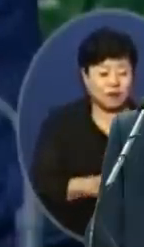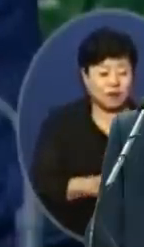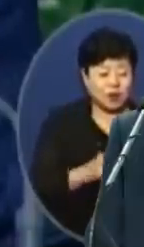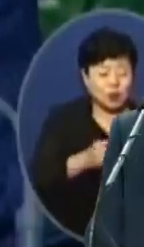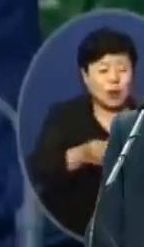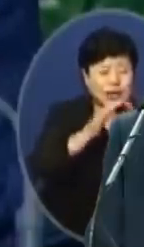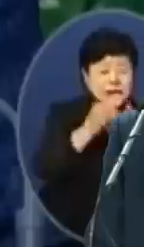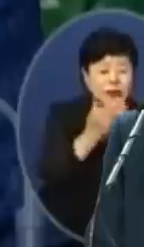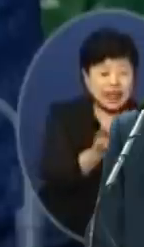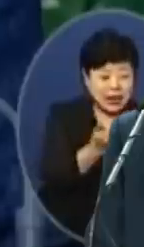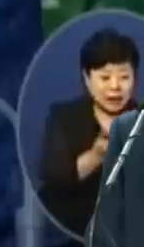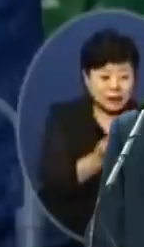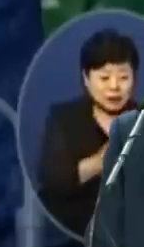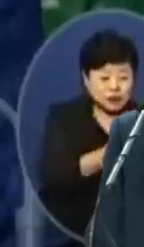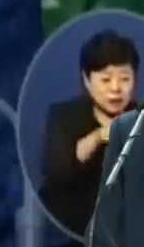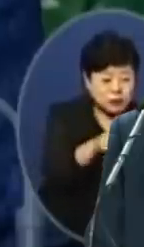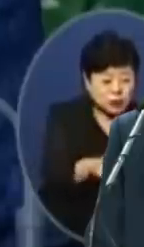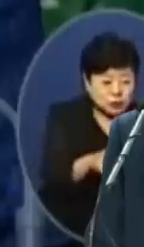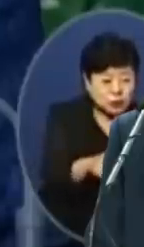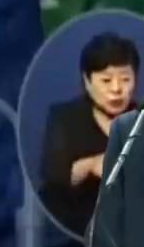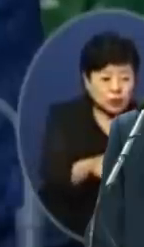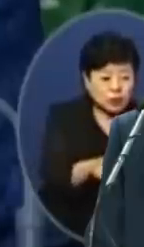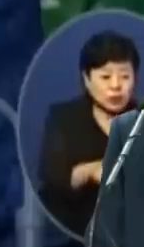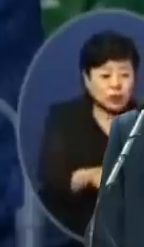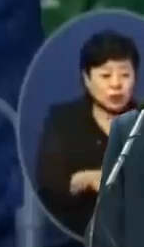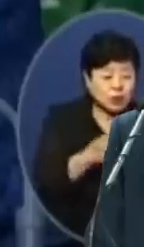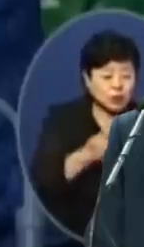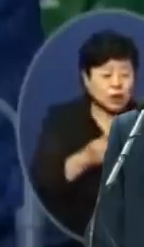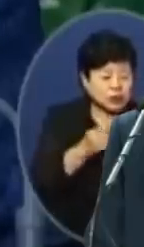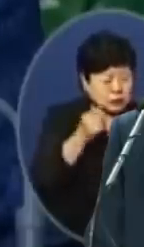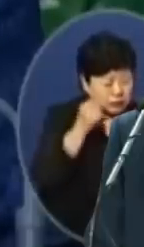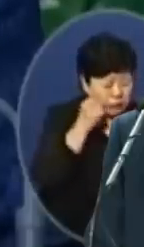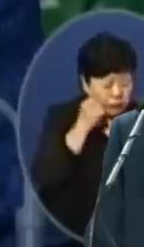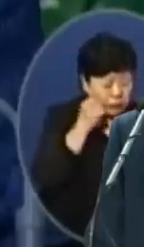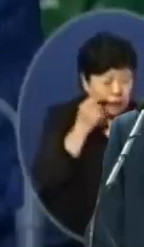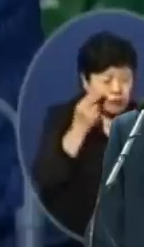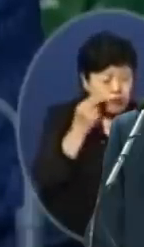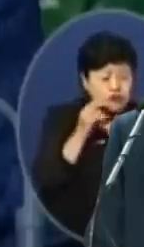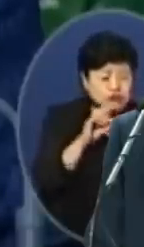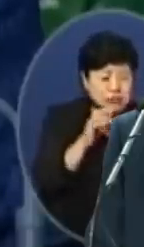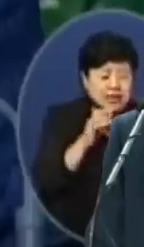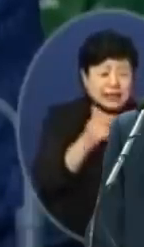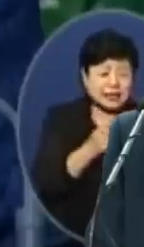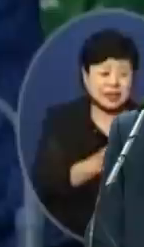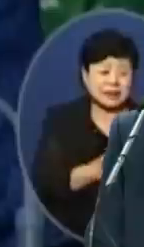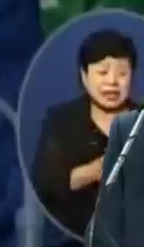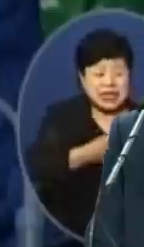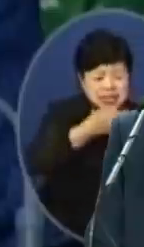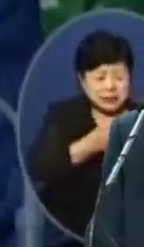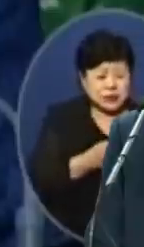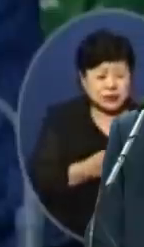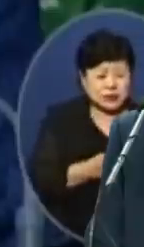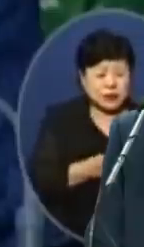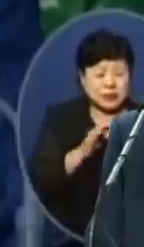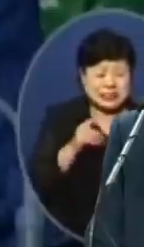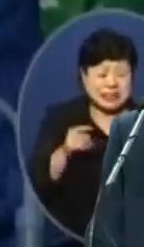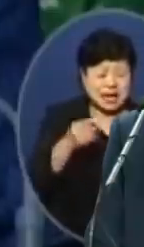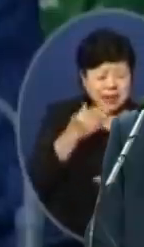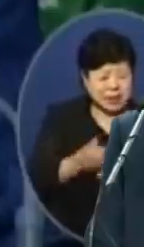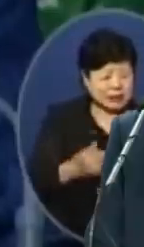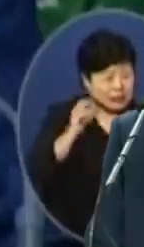교회를 세워달라고 하는데 주의 종을 구할 수가 없어요. 그때는 미국에 들어가기가 참 힘들고 비자 받기가